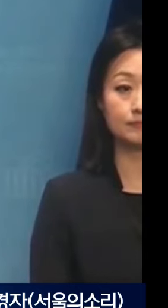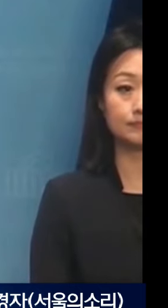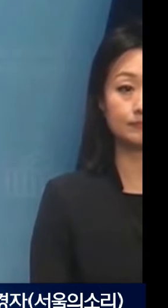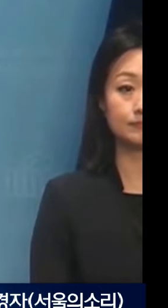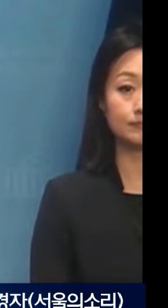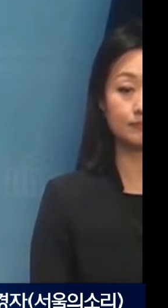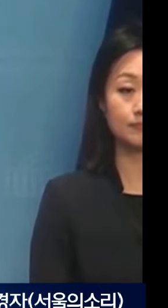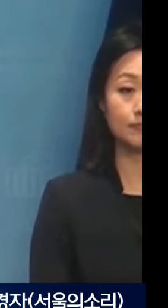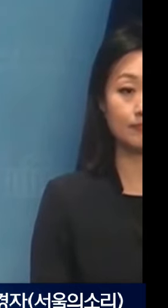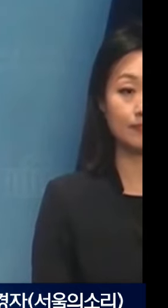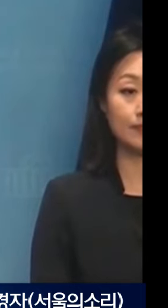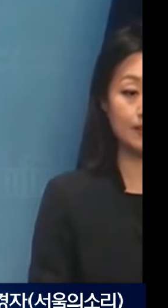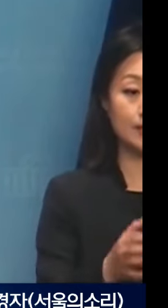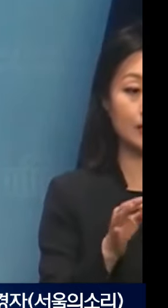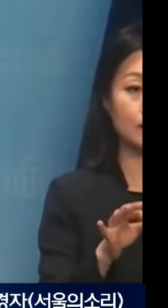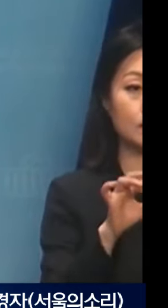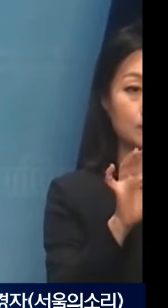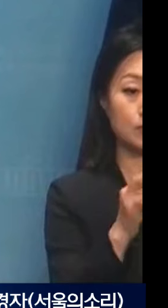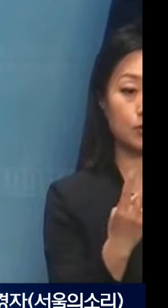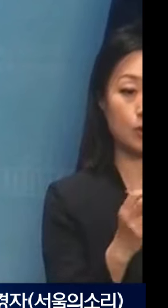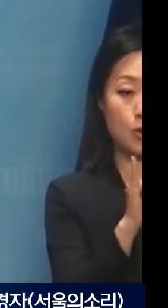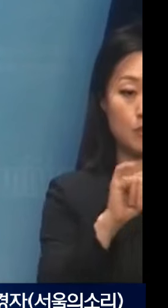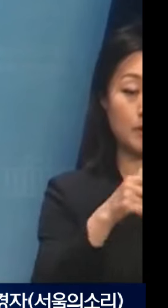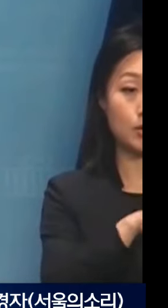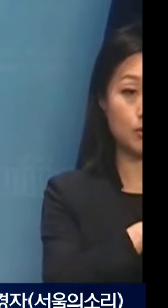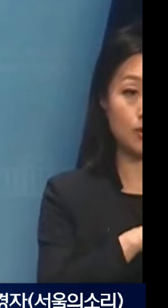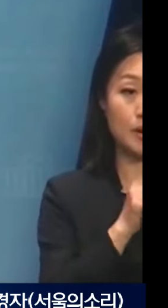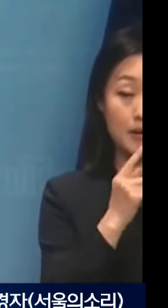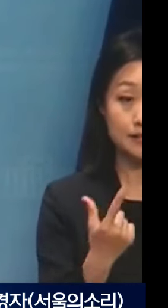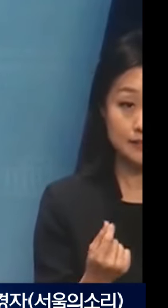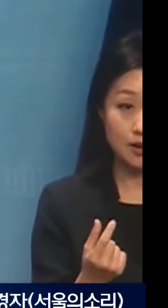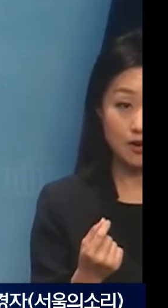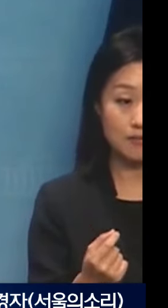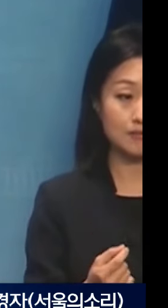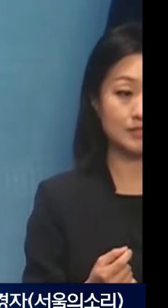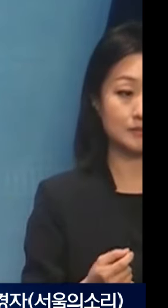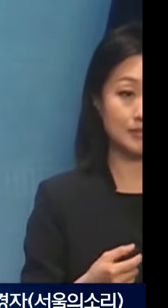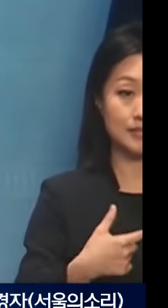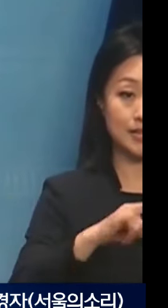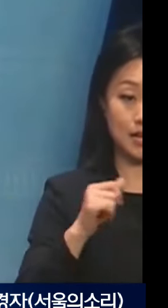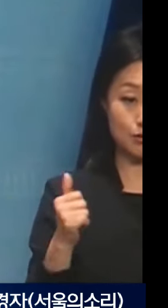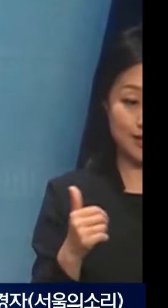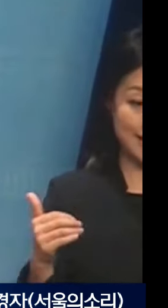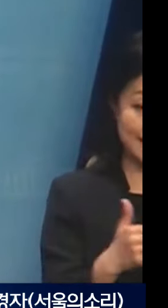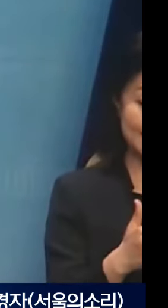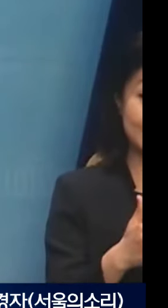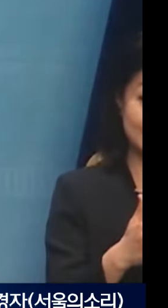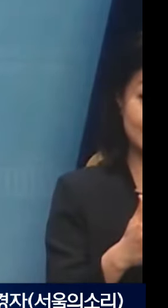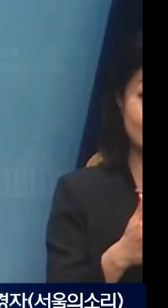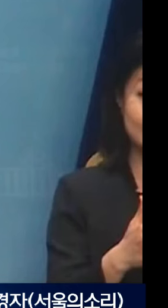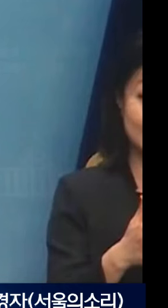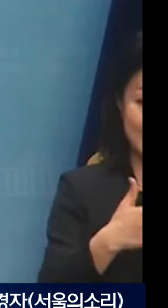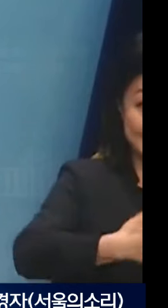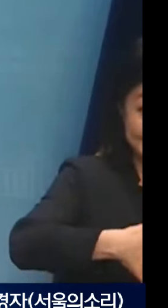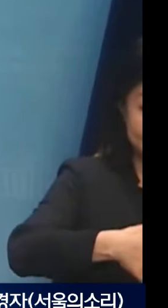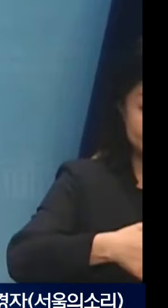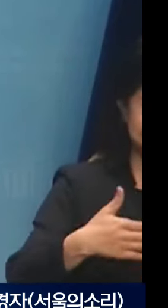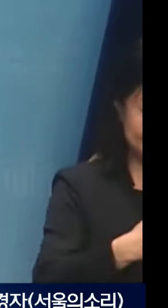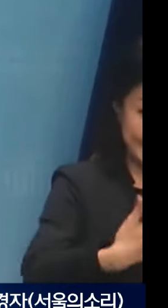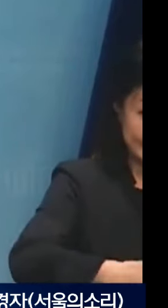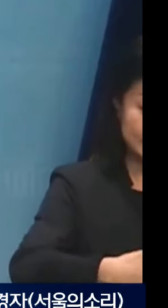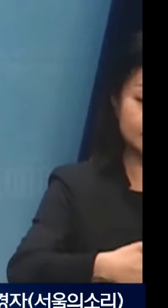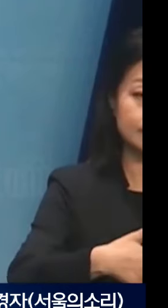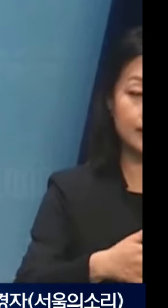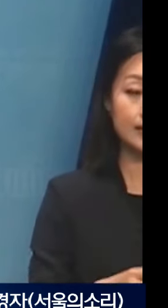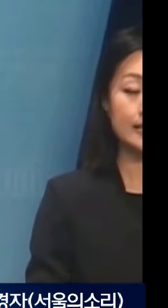앞서 김용미 의원님께서 말씀하셨듯이 21대 국회는 아직 끝나지 않았습니다. 현재 우리의 역할은 22대 국회를